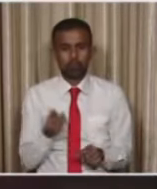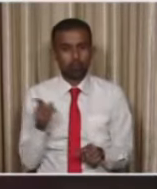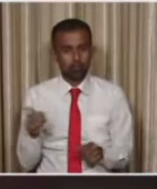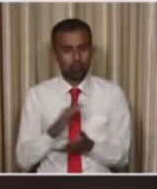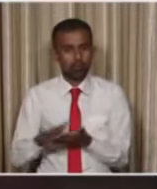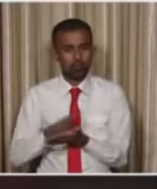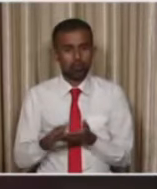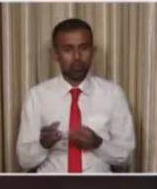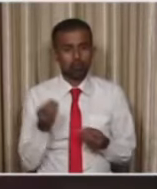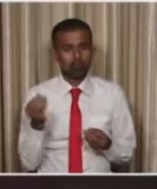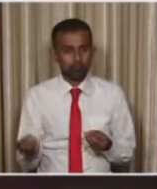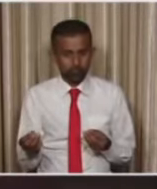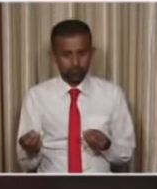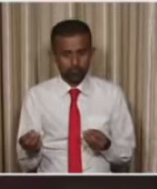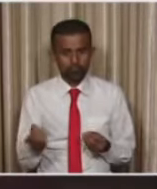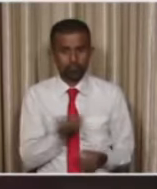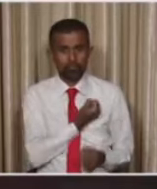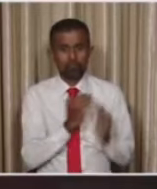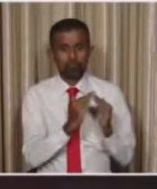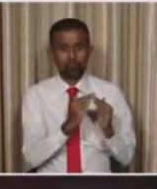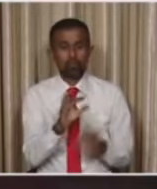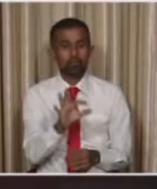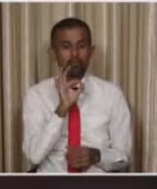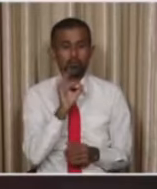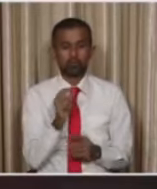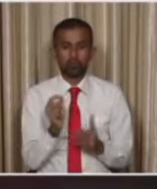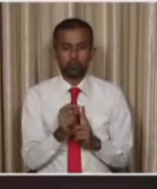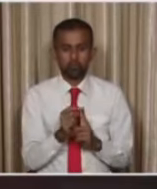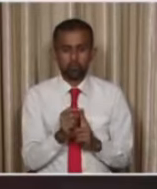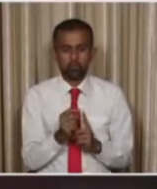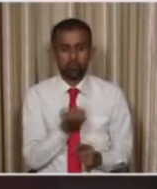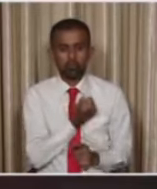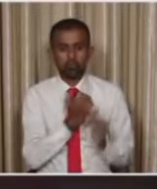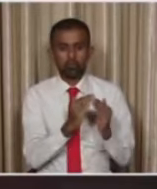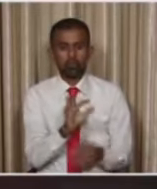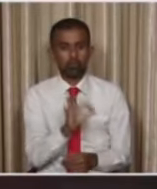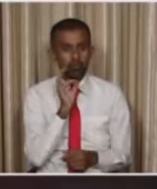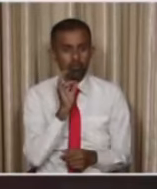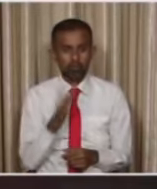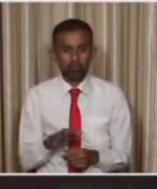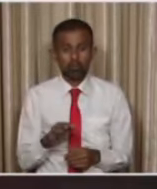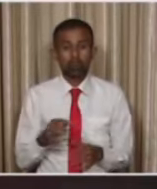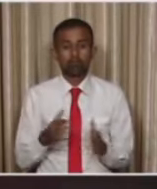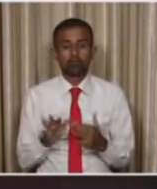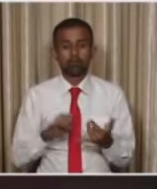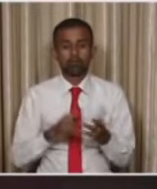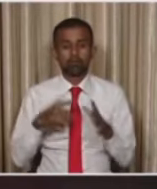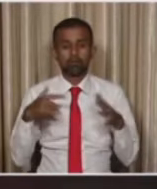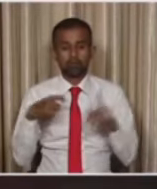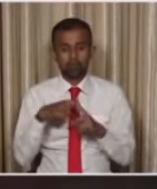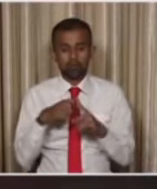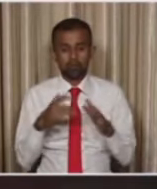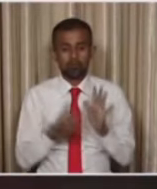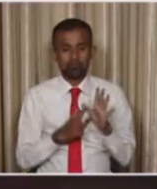පොඩි රෝහල් තෝරගෙන, පොඩි මිනිහා යන රෝහල් තෝරගෙන, ඒ වගේම සක්වල වැඩසටහන රටේ පුංචි